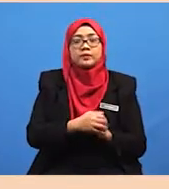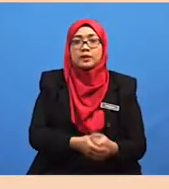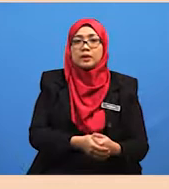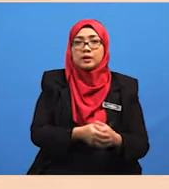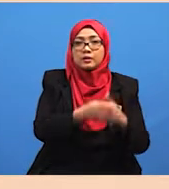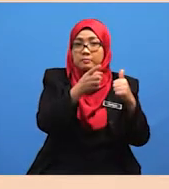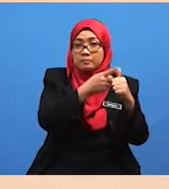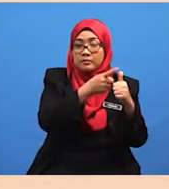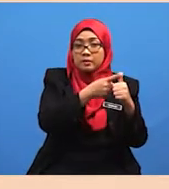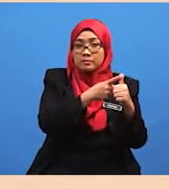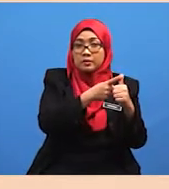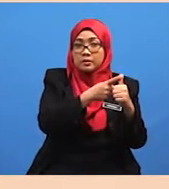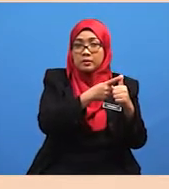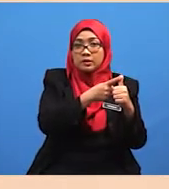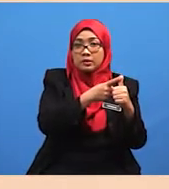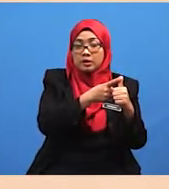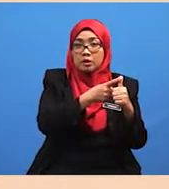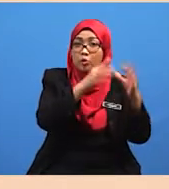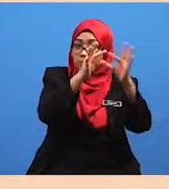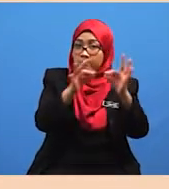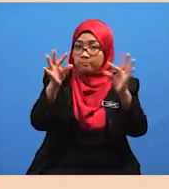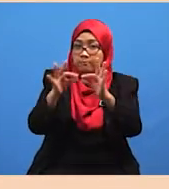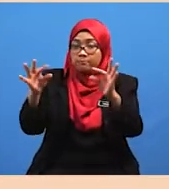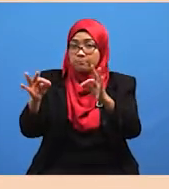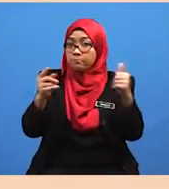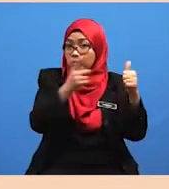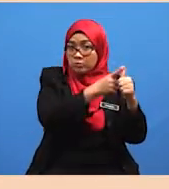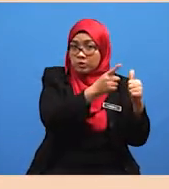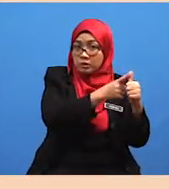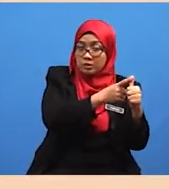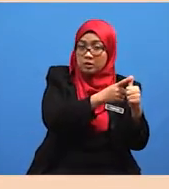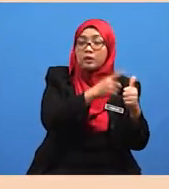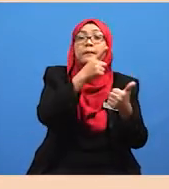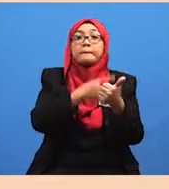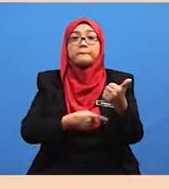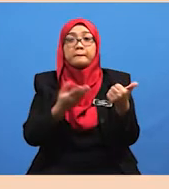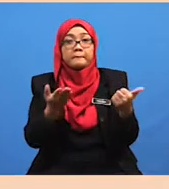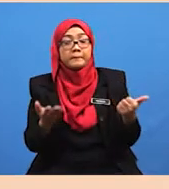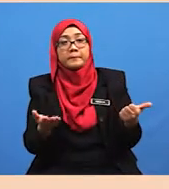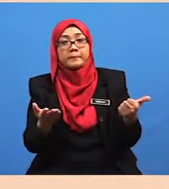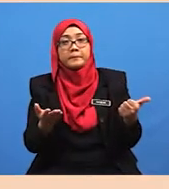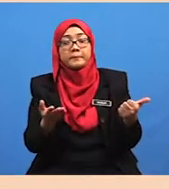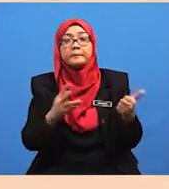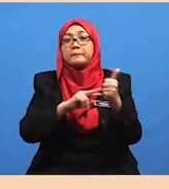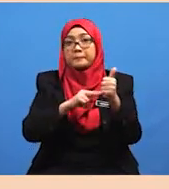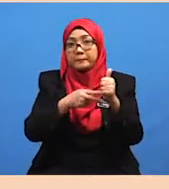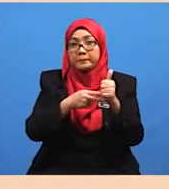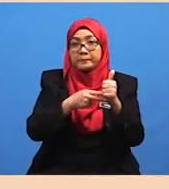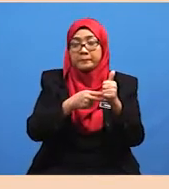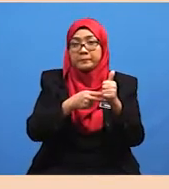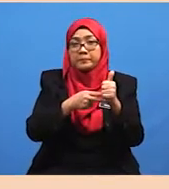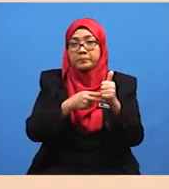pertama uraian untuk sifat inisiatif yang tinggi ialah